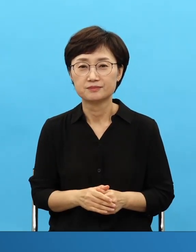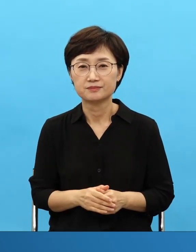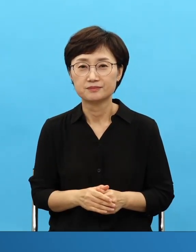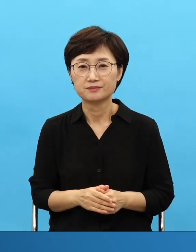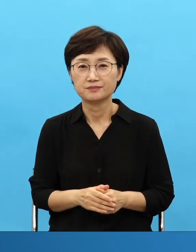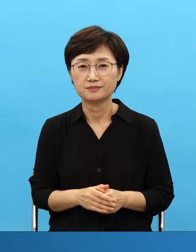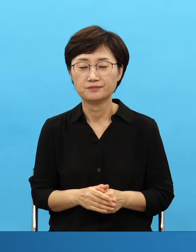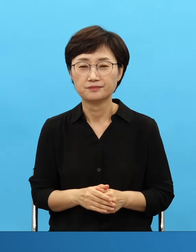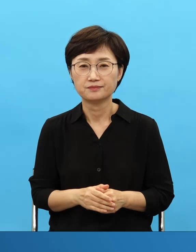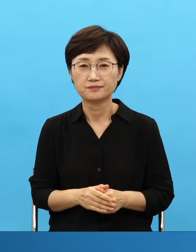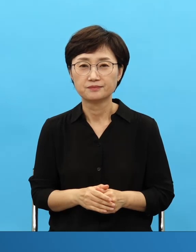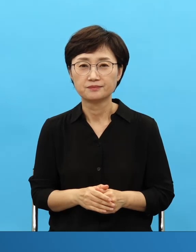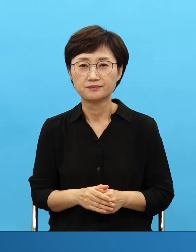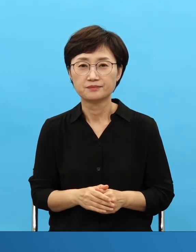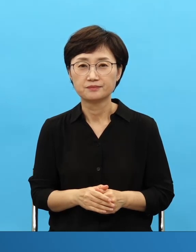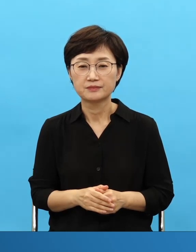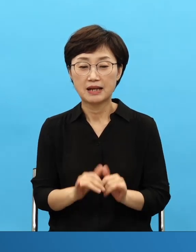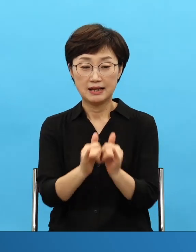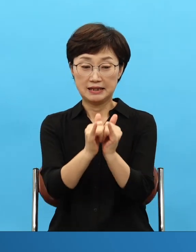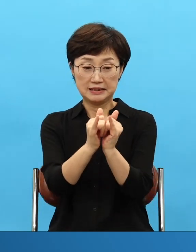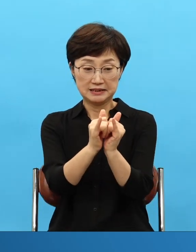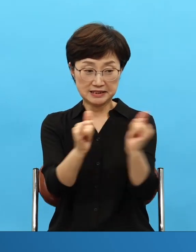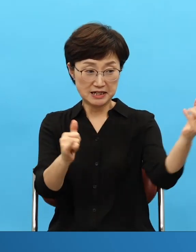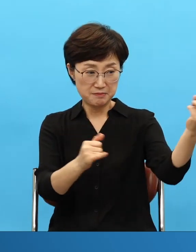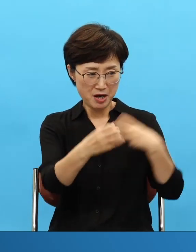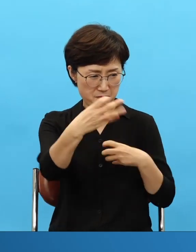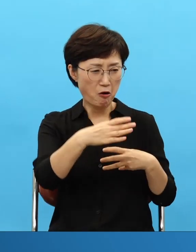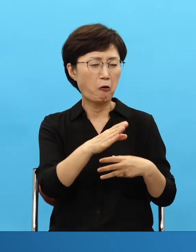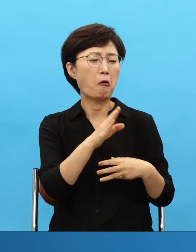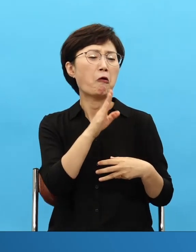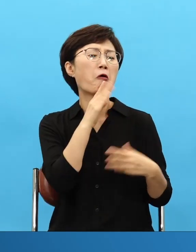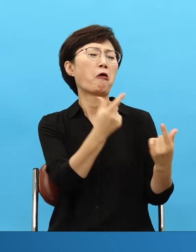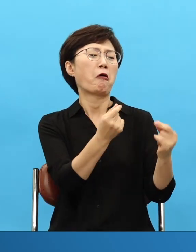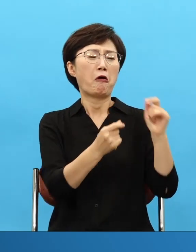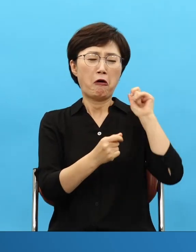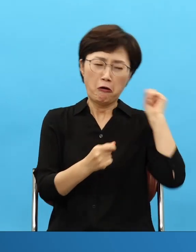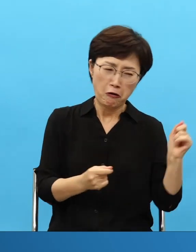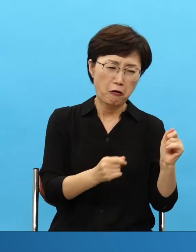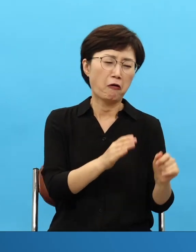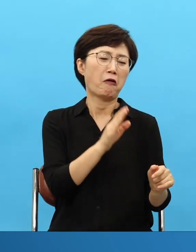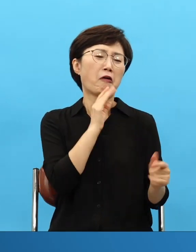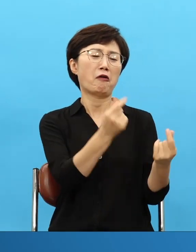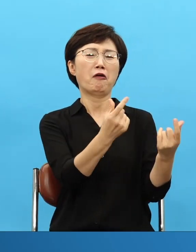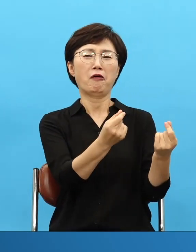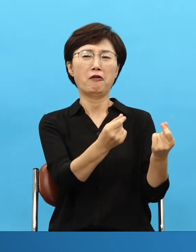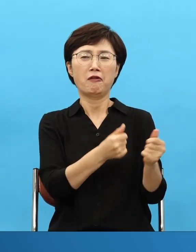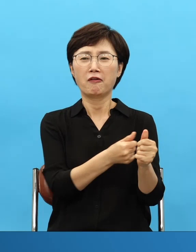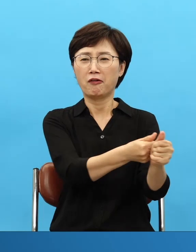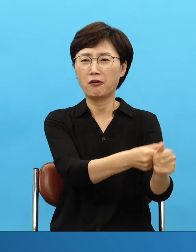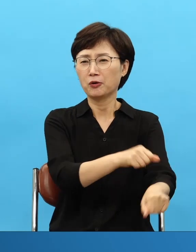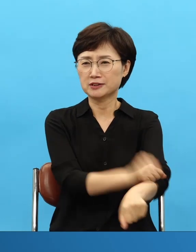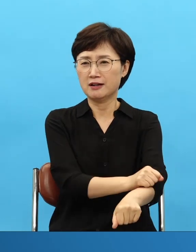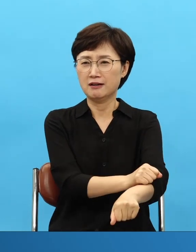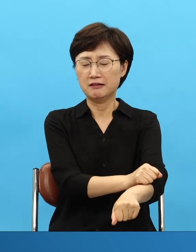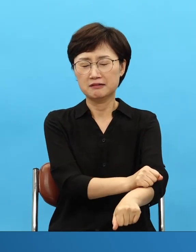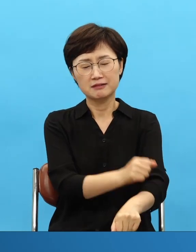말이죠, 사람의 말을 얼마나 잘 듣는지 몰라. They really heed the words of other people.